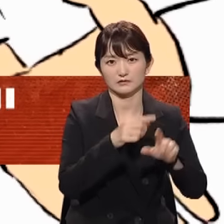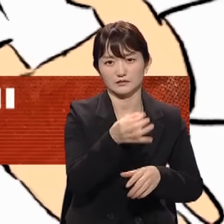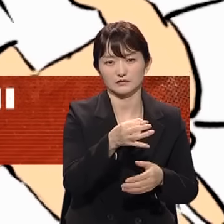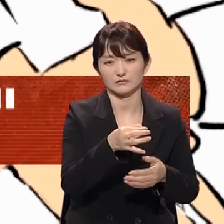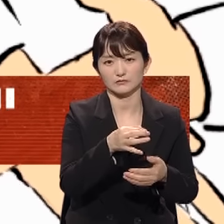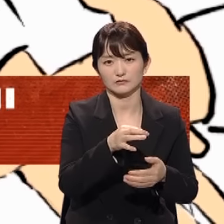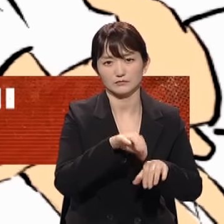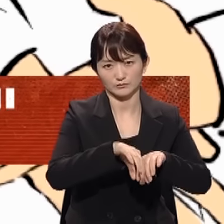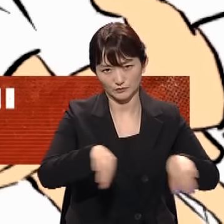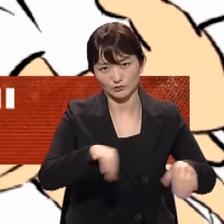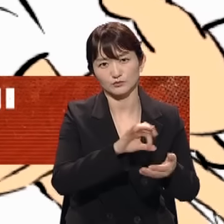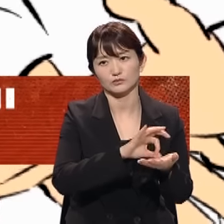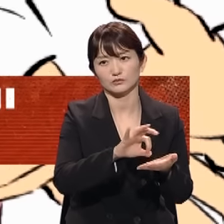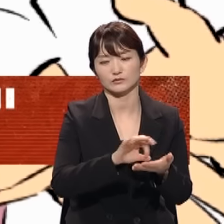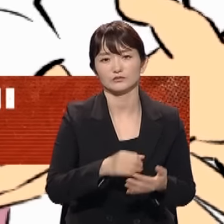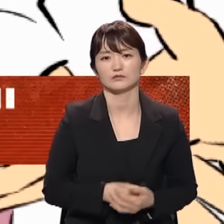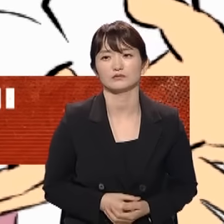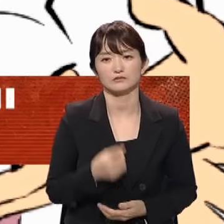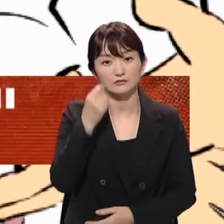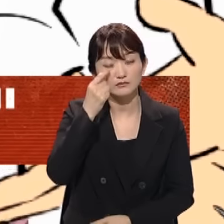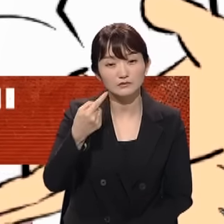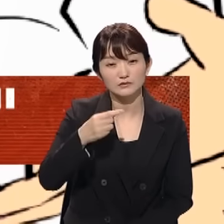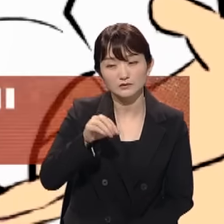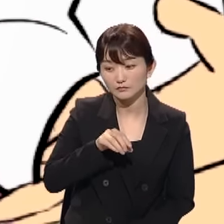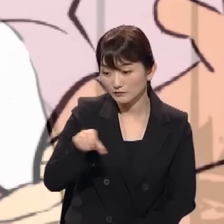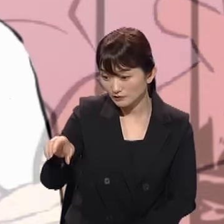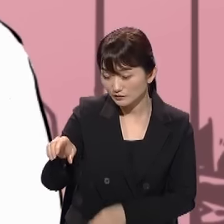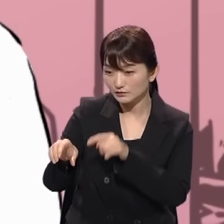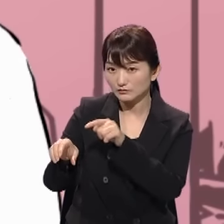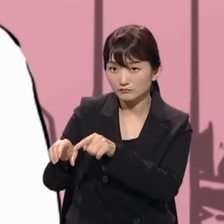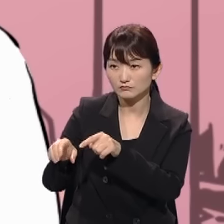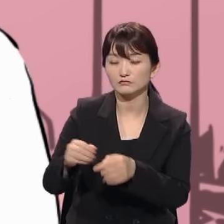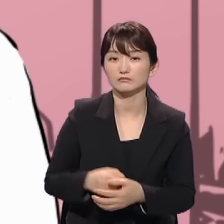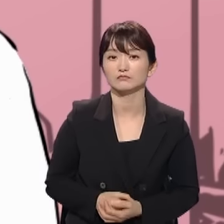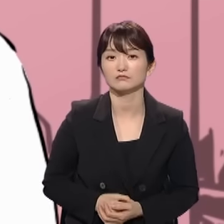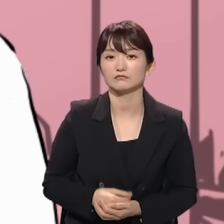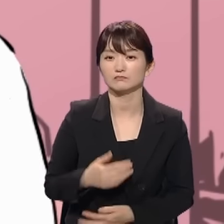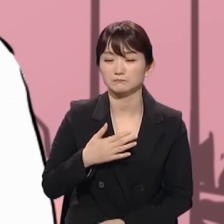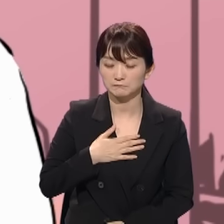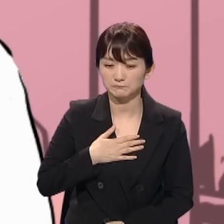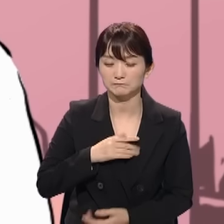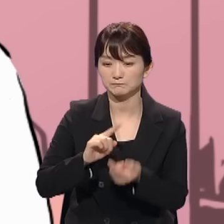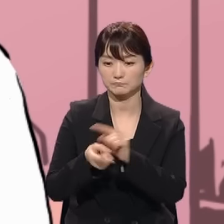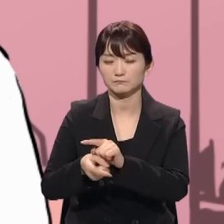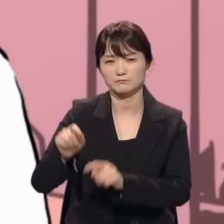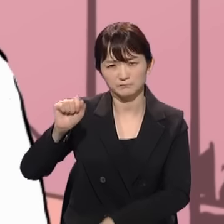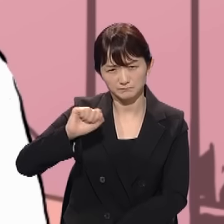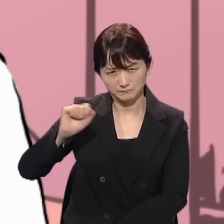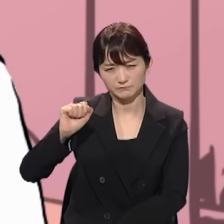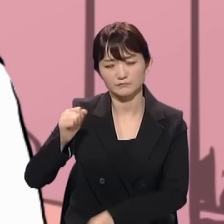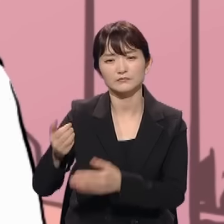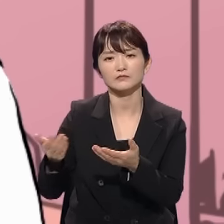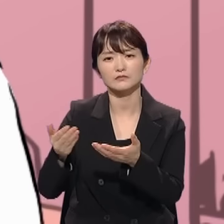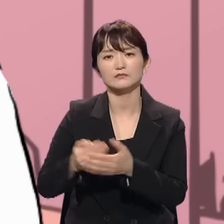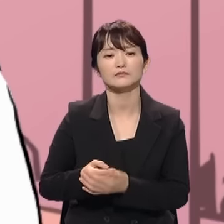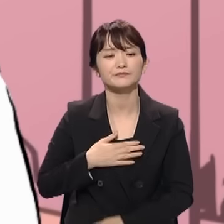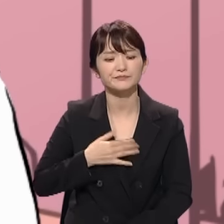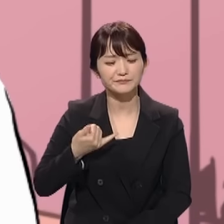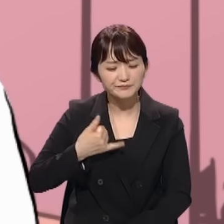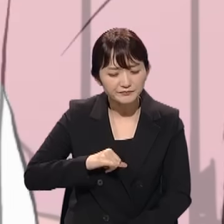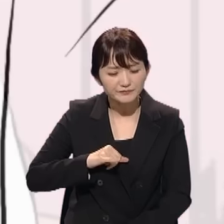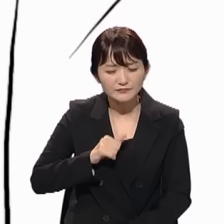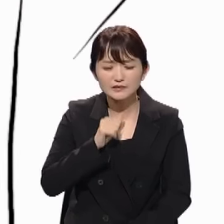따로 사용했다라고 합니다. 한 달에 천만 원씩 용돈을 받는데도 나는 계속 대리기사 일을 할게. 내